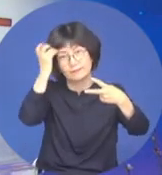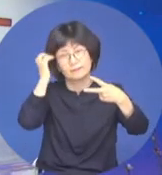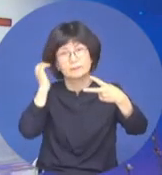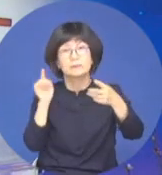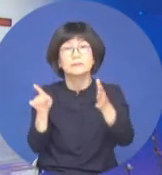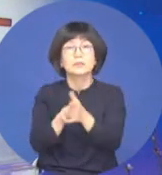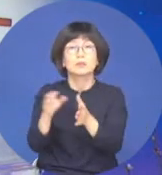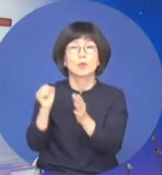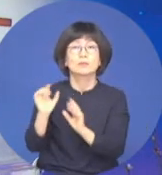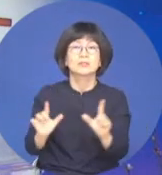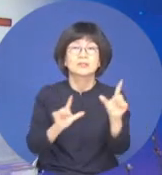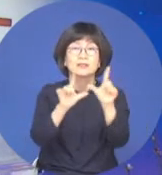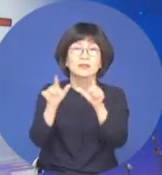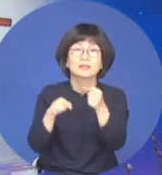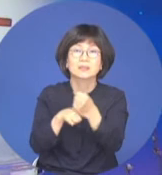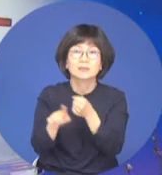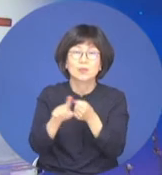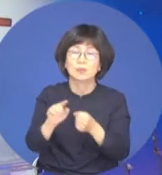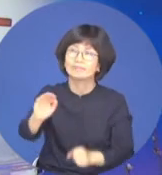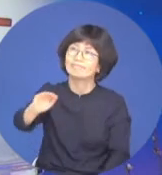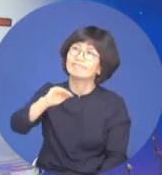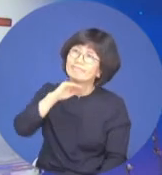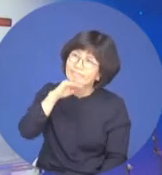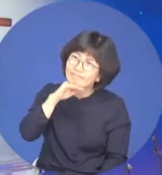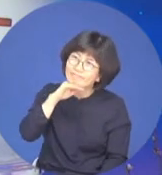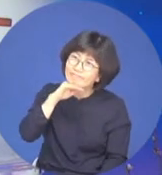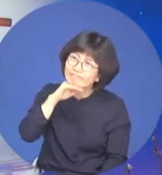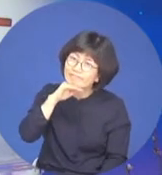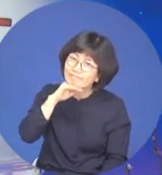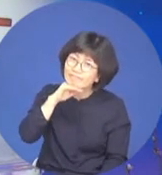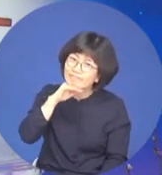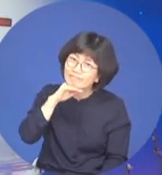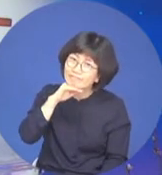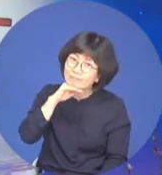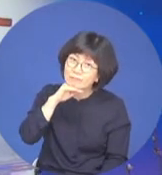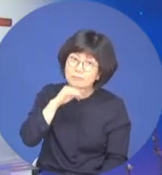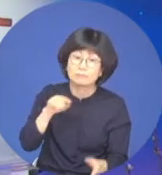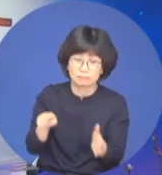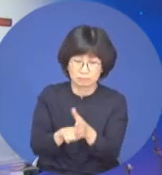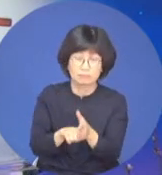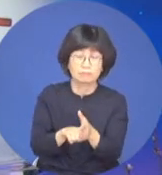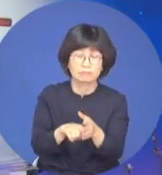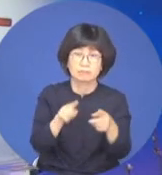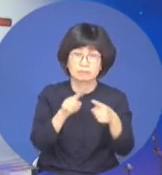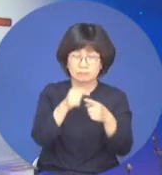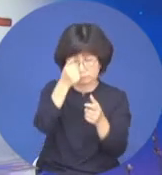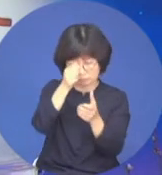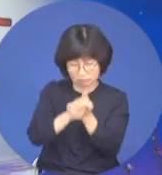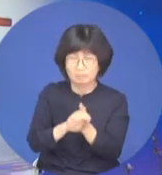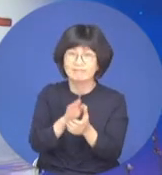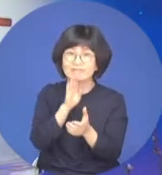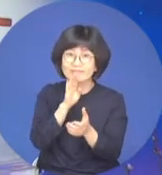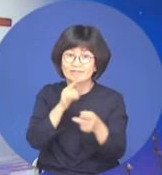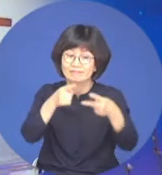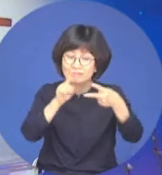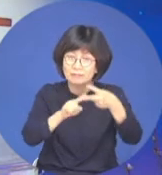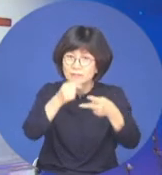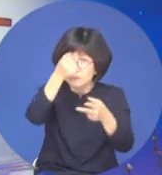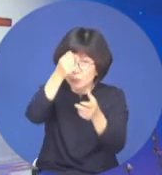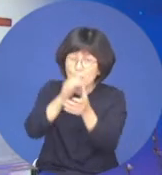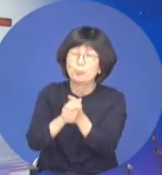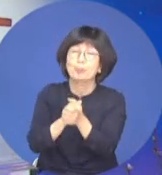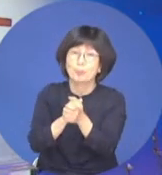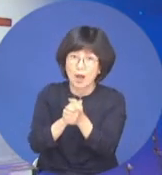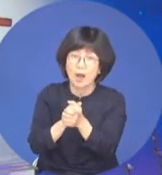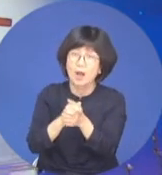것은 뭐냐? 기다리는 것입니다. 믿음으로 사는 것은 기도하는 것이고 믿음으로 사는 것은 기도한 것을 우리가